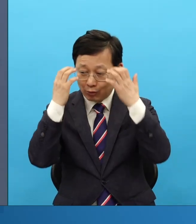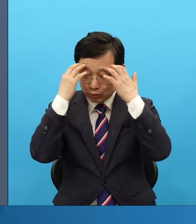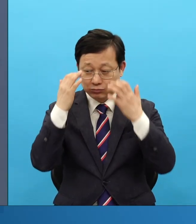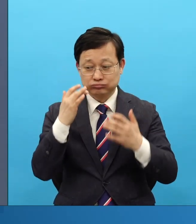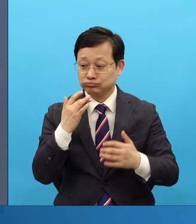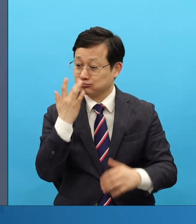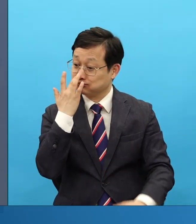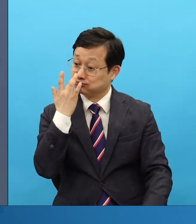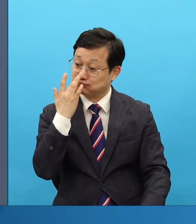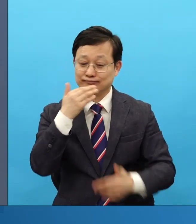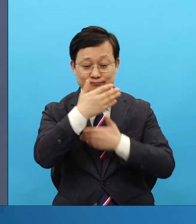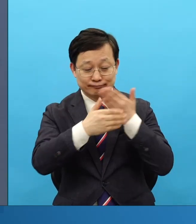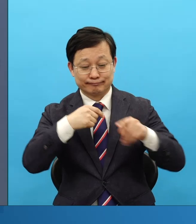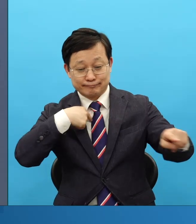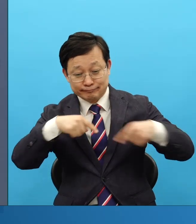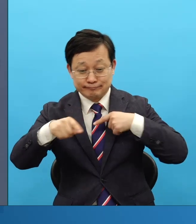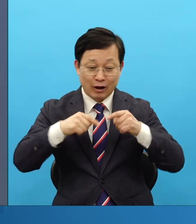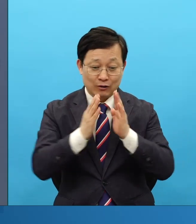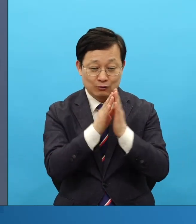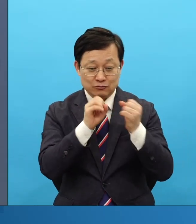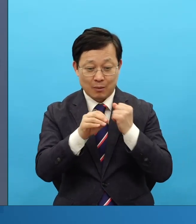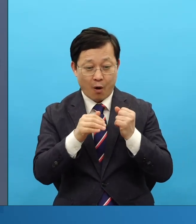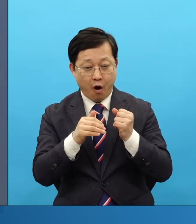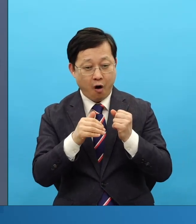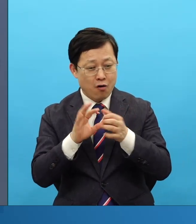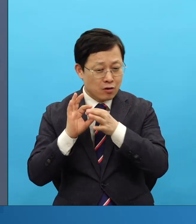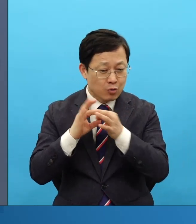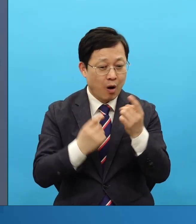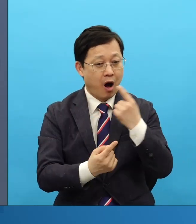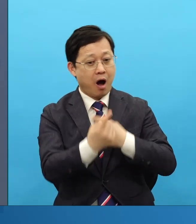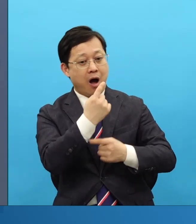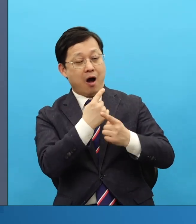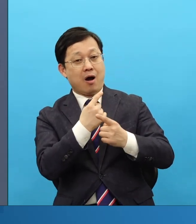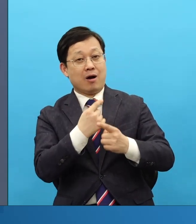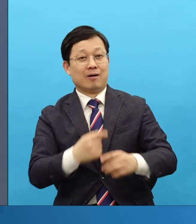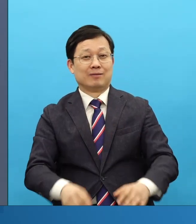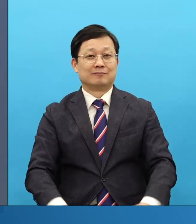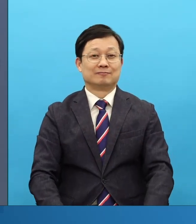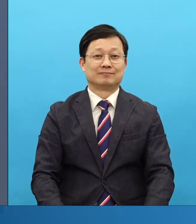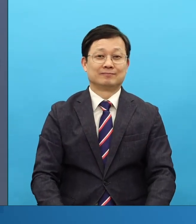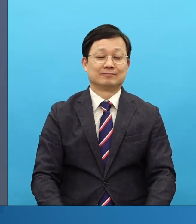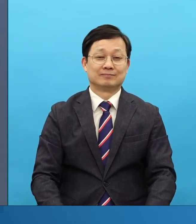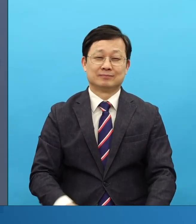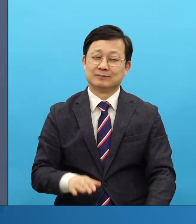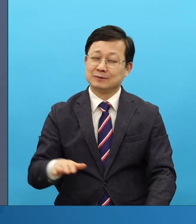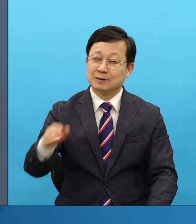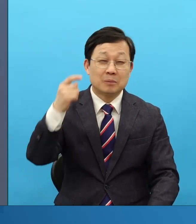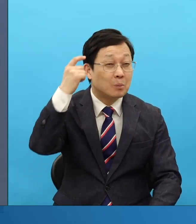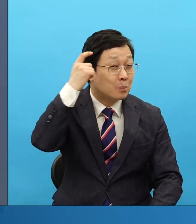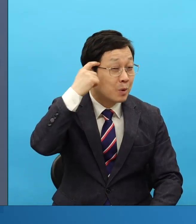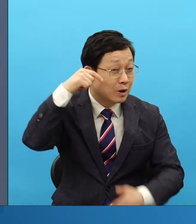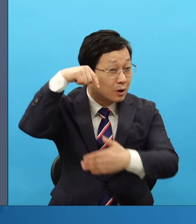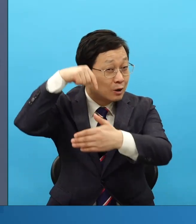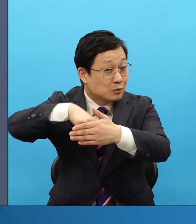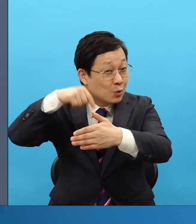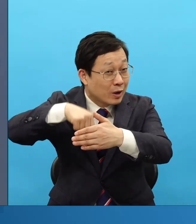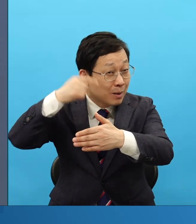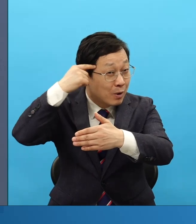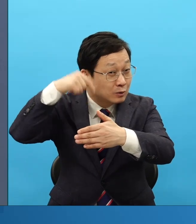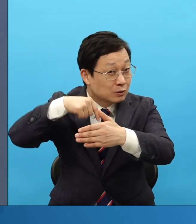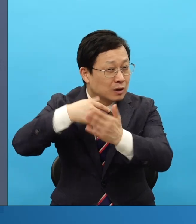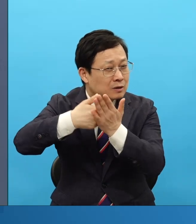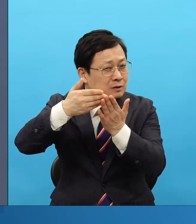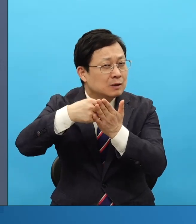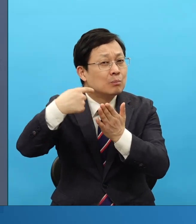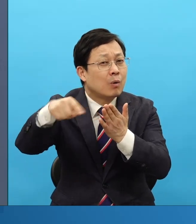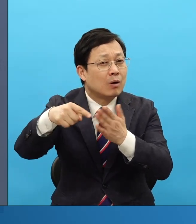the 느꼈어요. sufferings 하나님 역사를 because 하시가지고. all the works and all the answers that God was giving 제가 to 지금 이 us. 말씀하더라. 여러분 머릿속에 5천 종족 그림 그리세요. And so